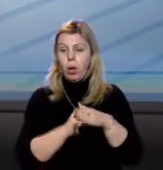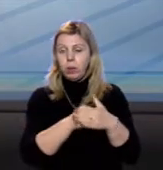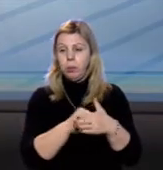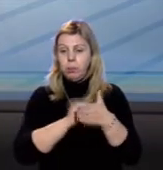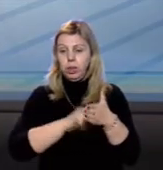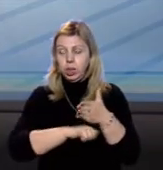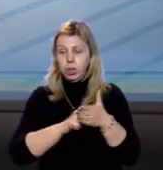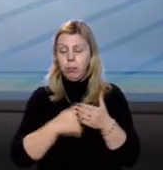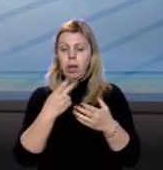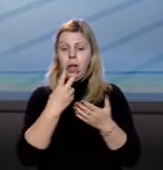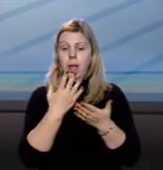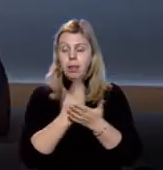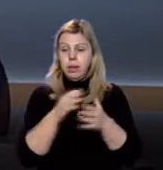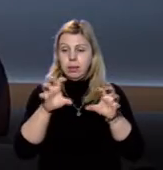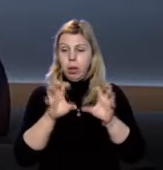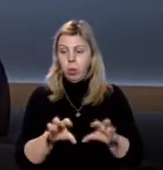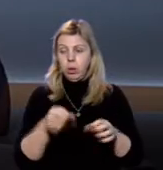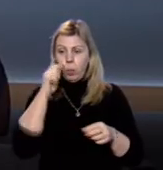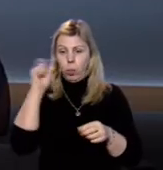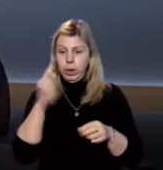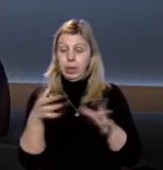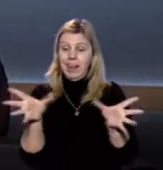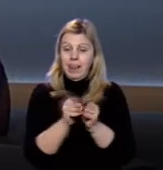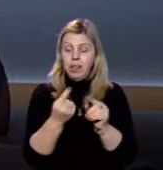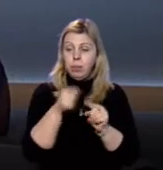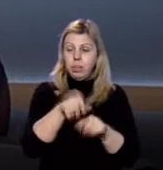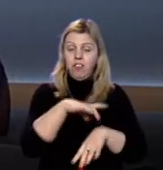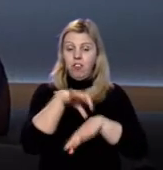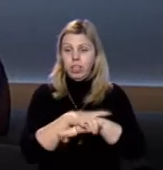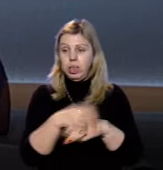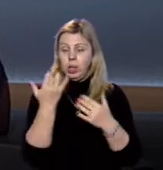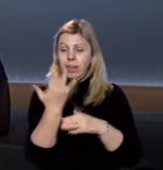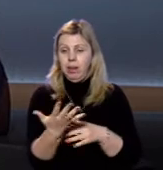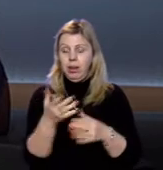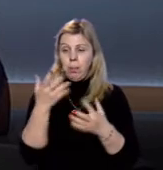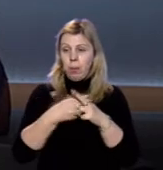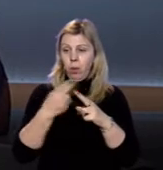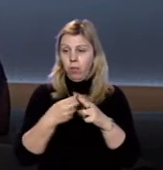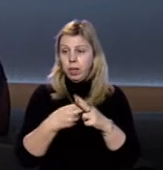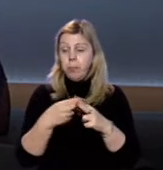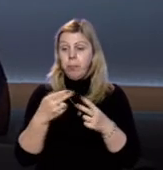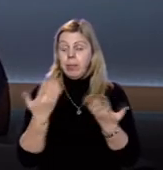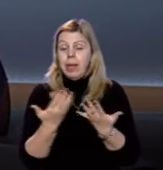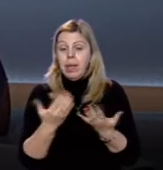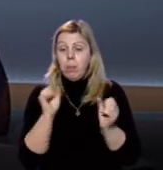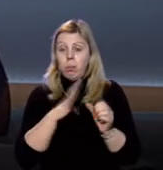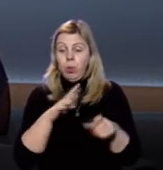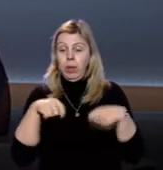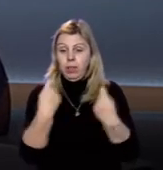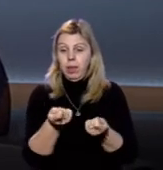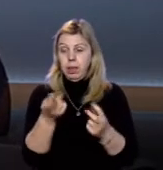які передбачені законами України. Разом з тим, фактично кількість пільговиків, яким була надана